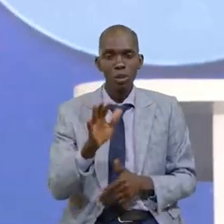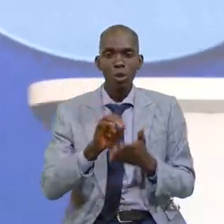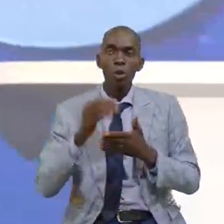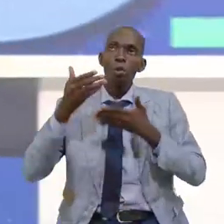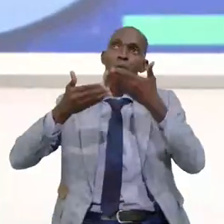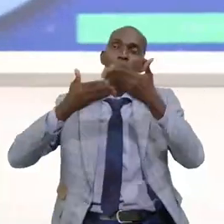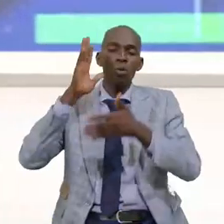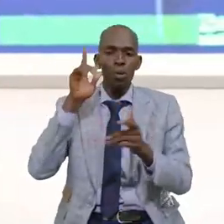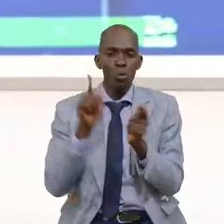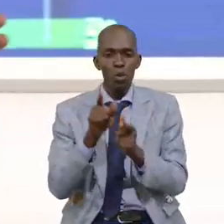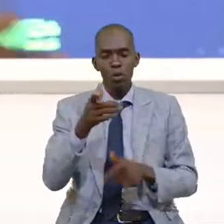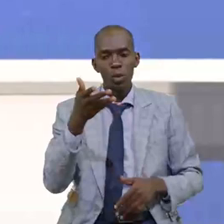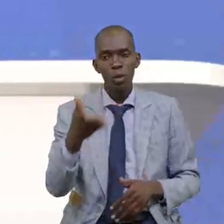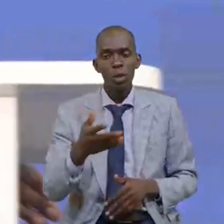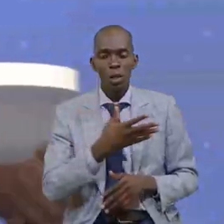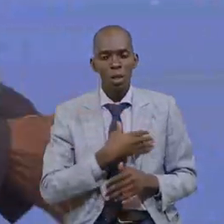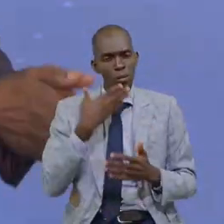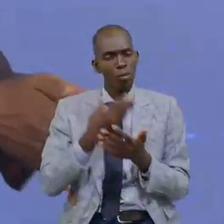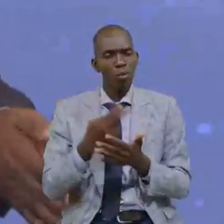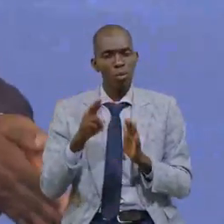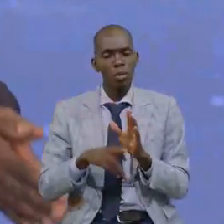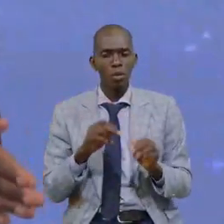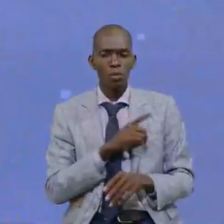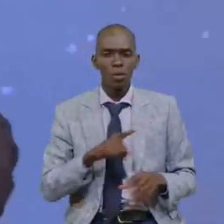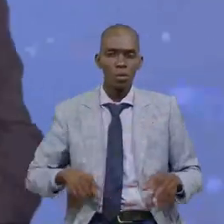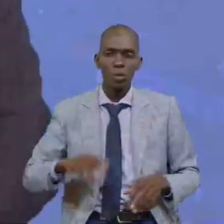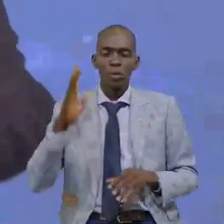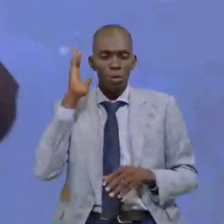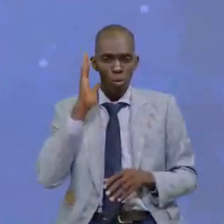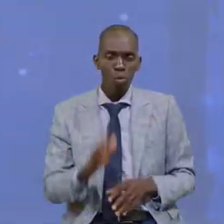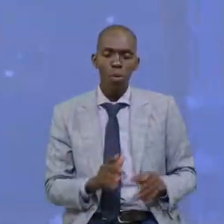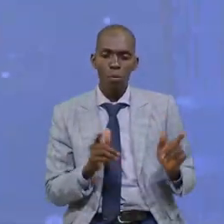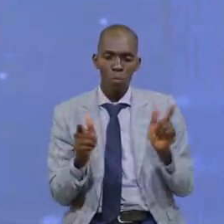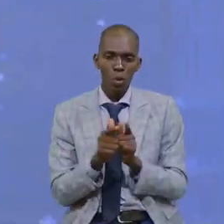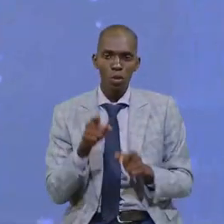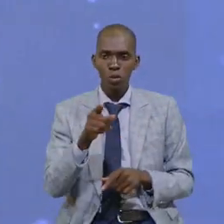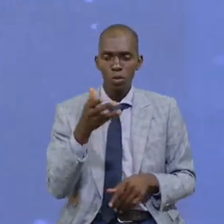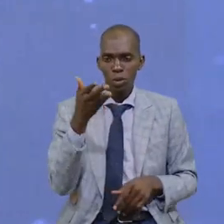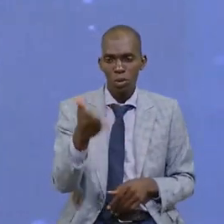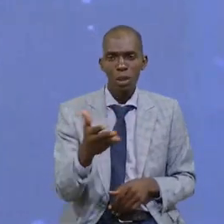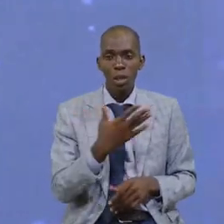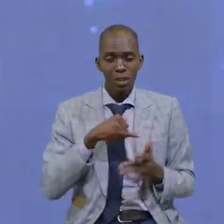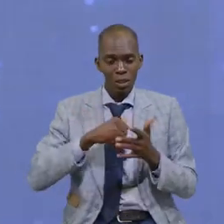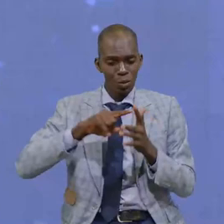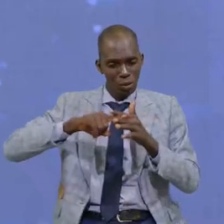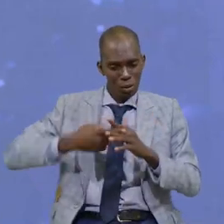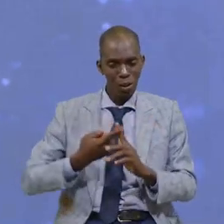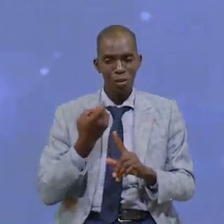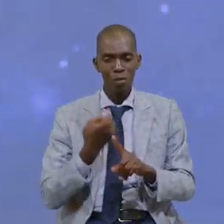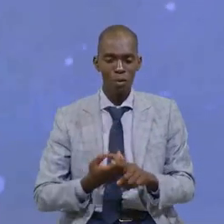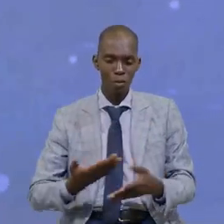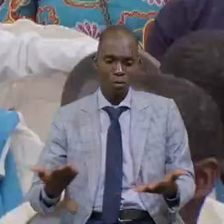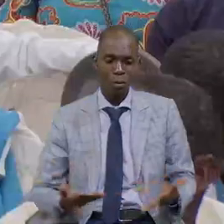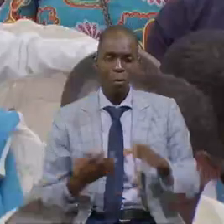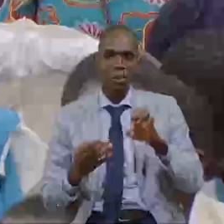progrès viendra ici. Et la bonté du Seigneur viendra ici. Et ça va